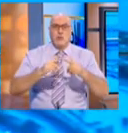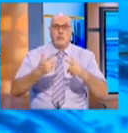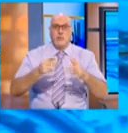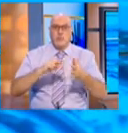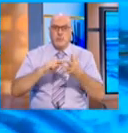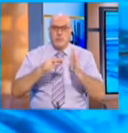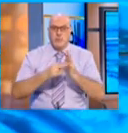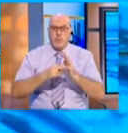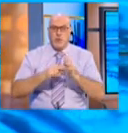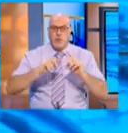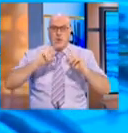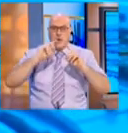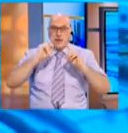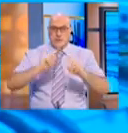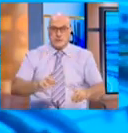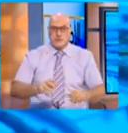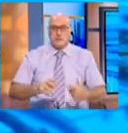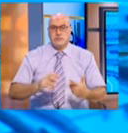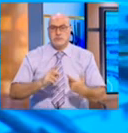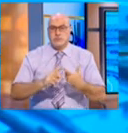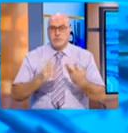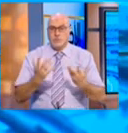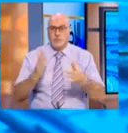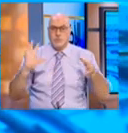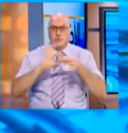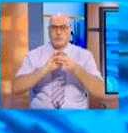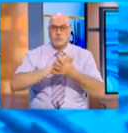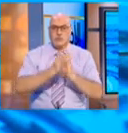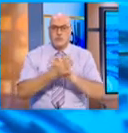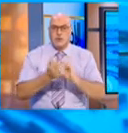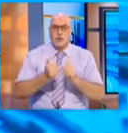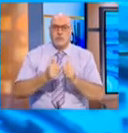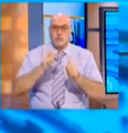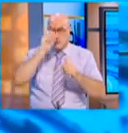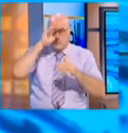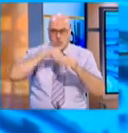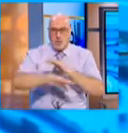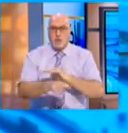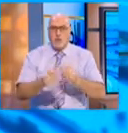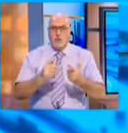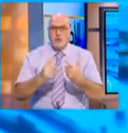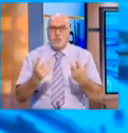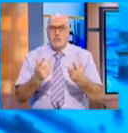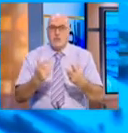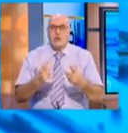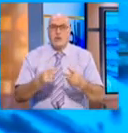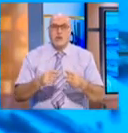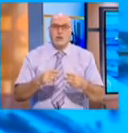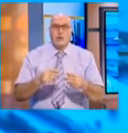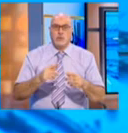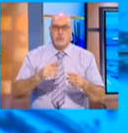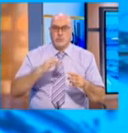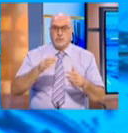النظام الكهربائي، دراسة إمكانيات التعاون في قطاع المناجم، وخاصة استغلال وتحويل